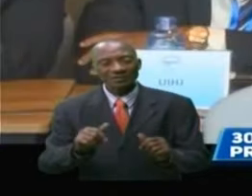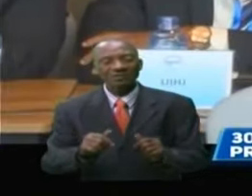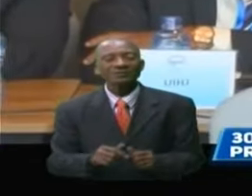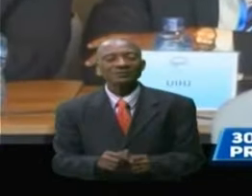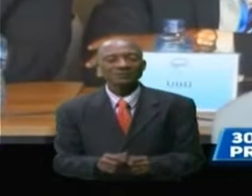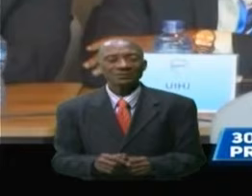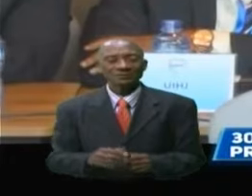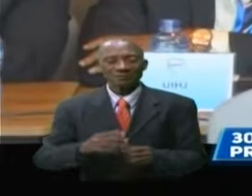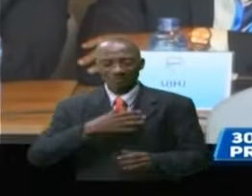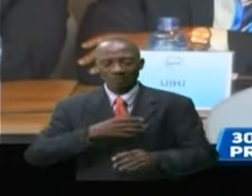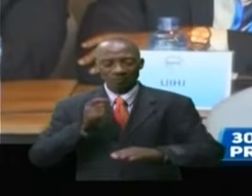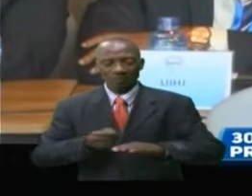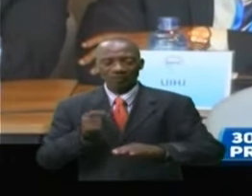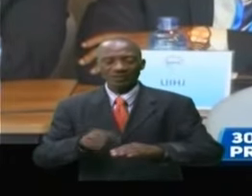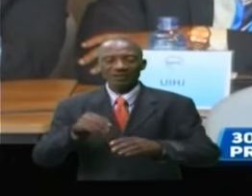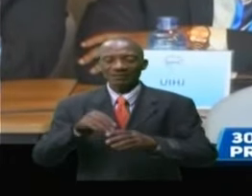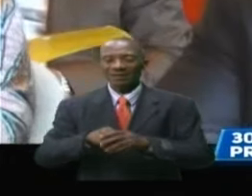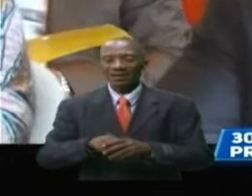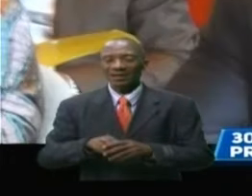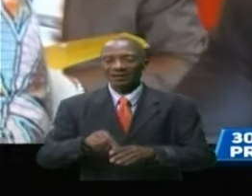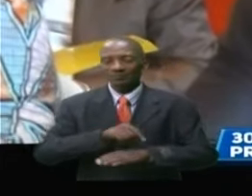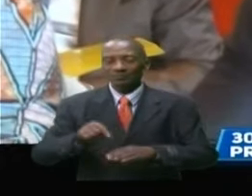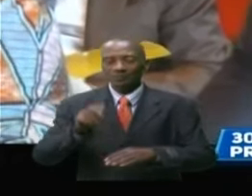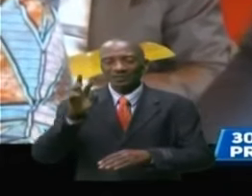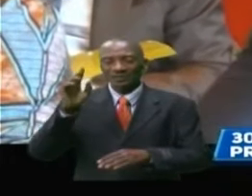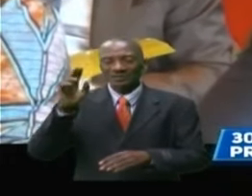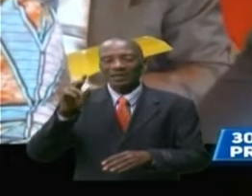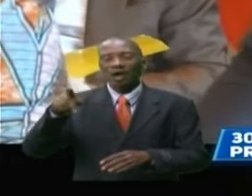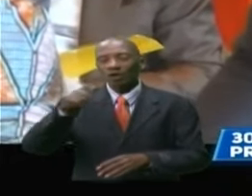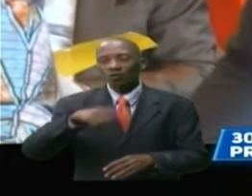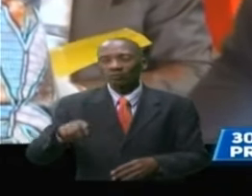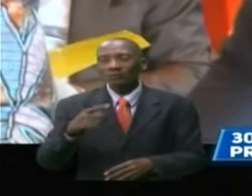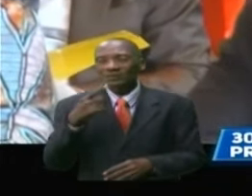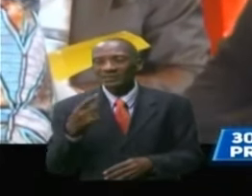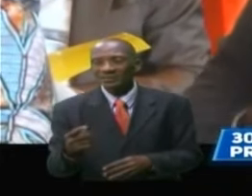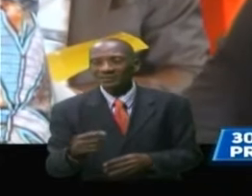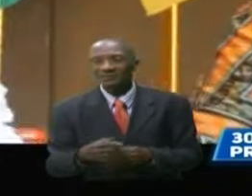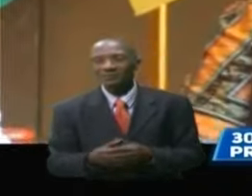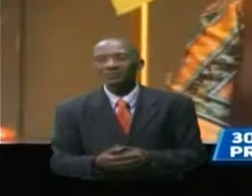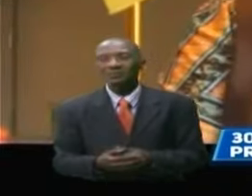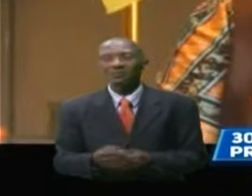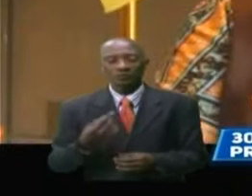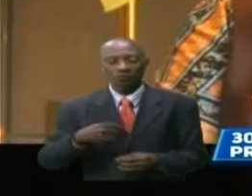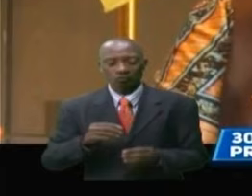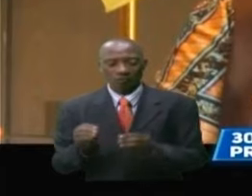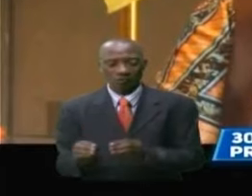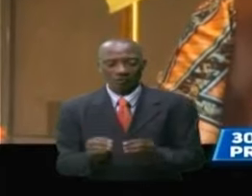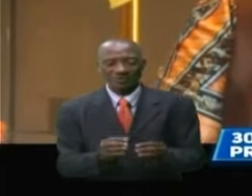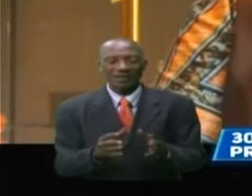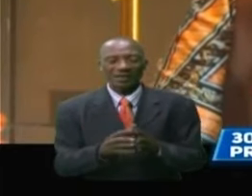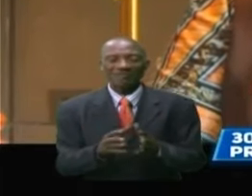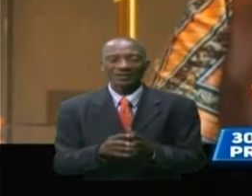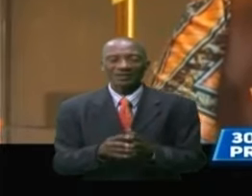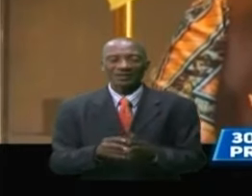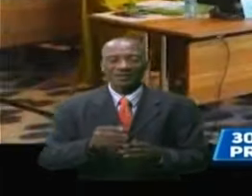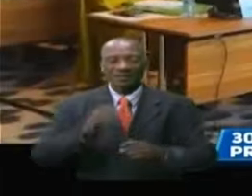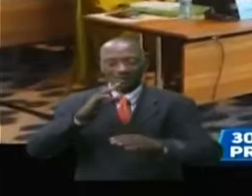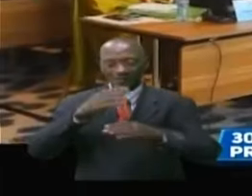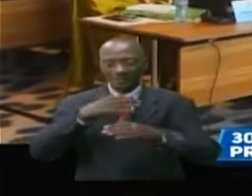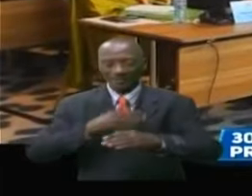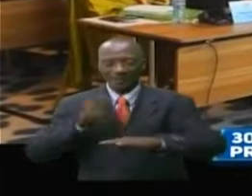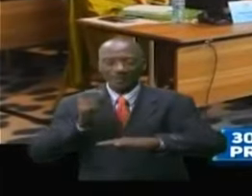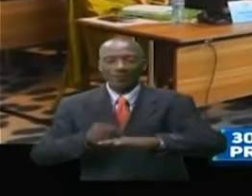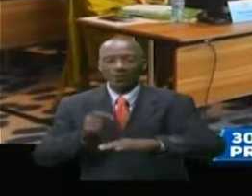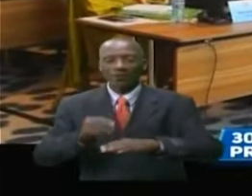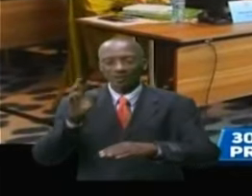du barreau de Kinshasa-Gombe, précise. L'ERS Humain a organisé, en partenariat avec le barreau de Kinshasa-Gombe,